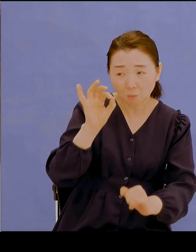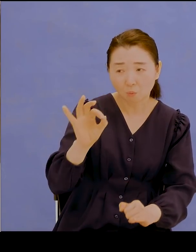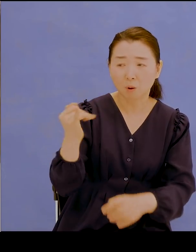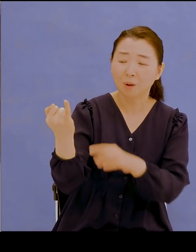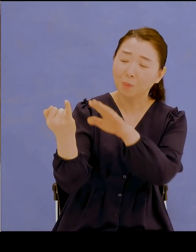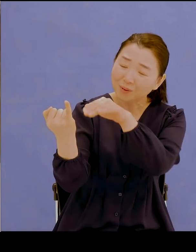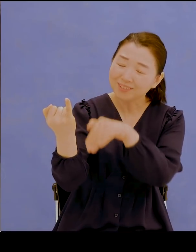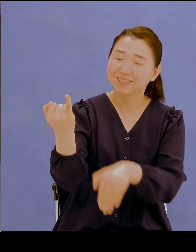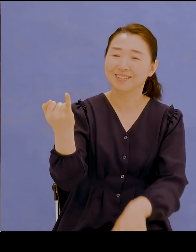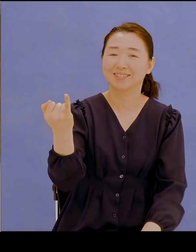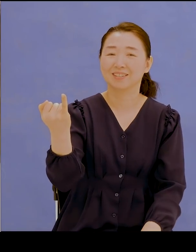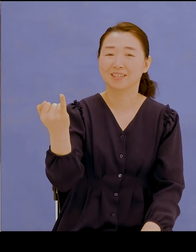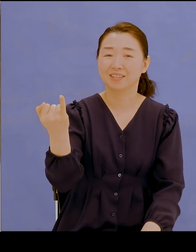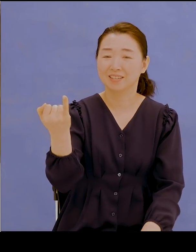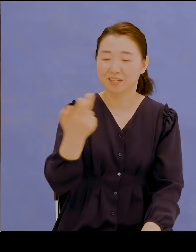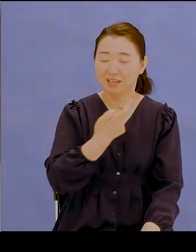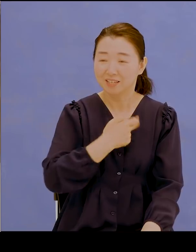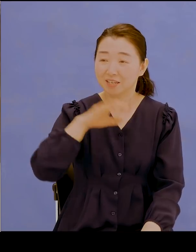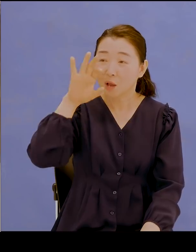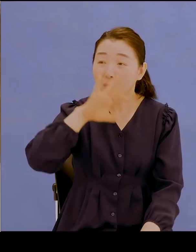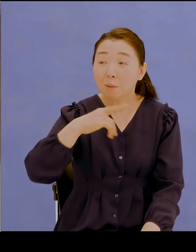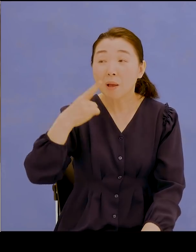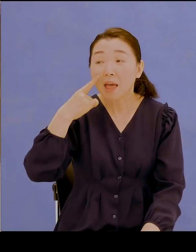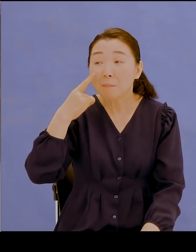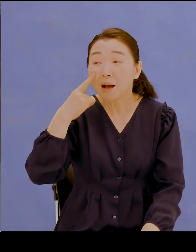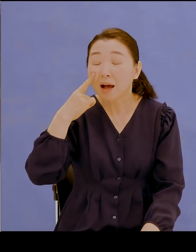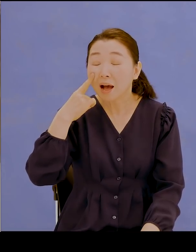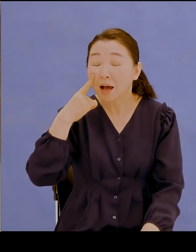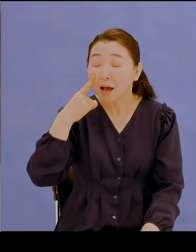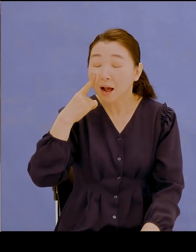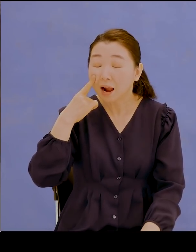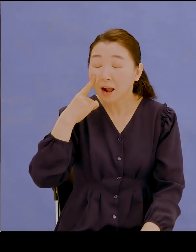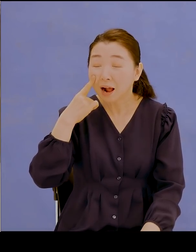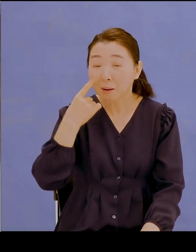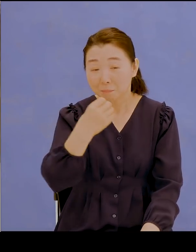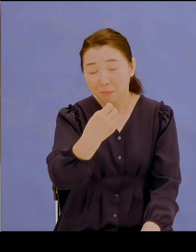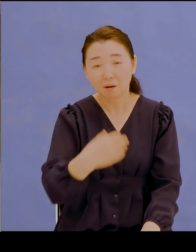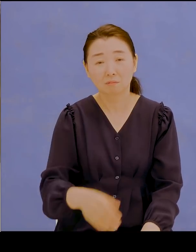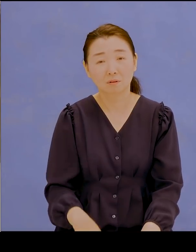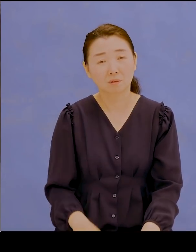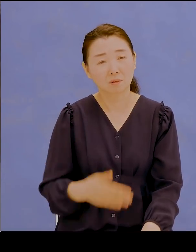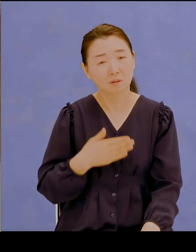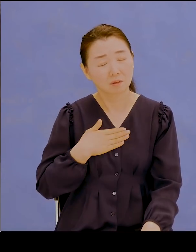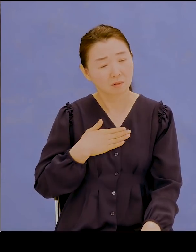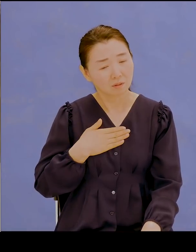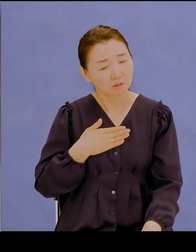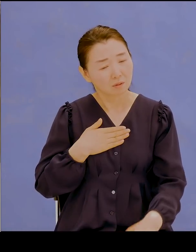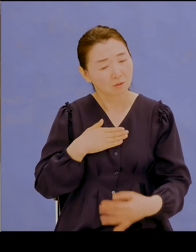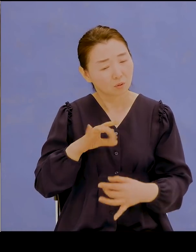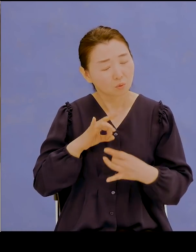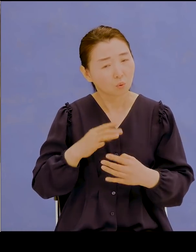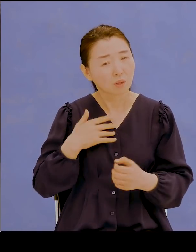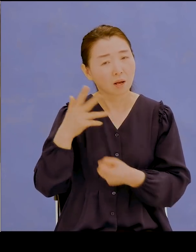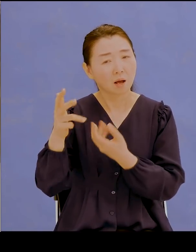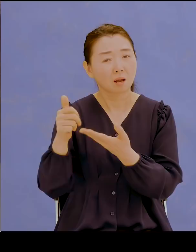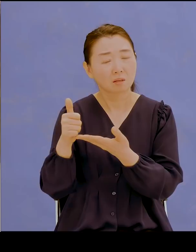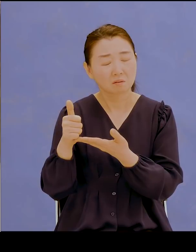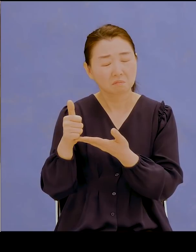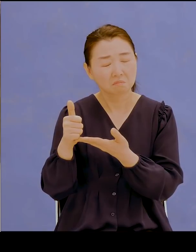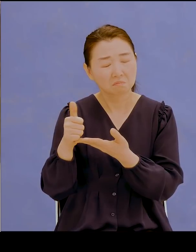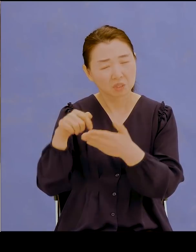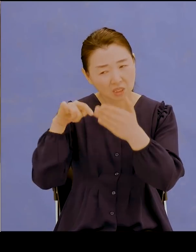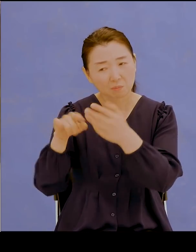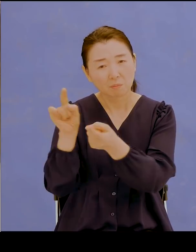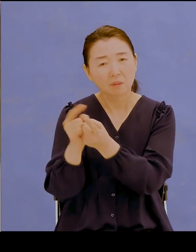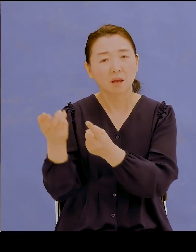씨 제자 훈련 한번 해보는 게 어때요? 제자 훈련, 그러면서 속으로는 내가 하나님을 깊이 만나도 어디에 발을 담그는 거는